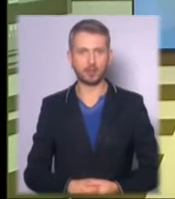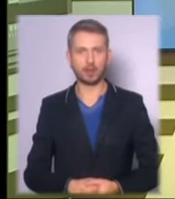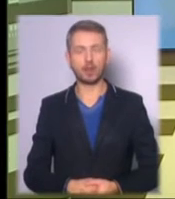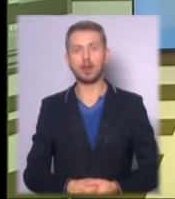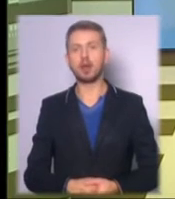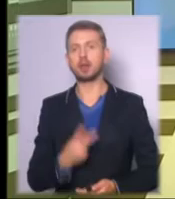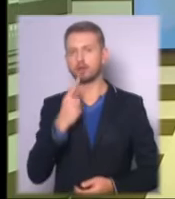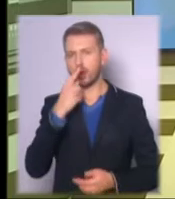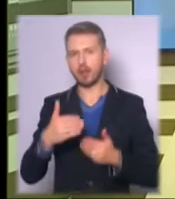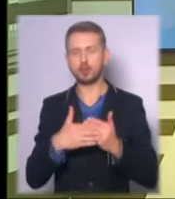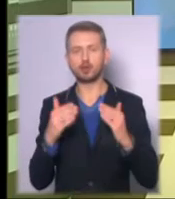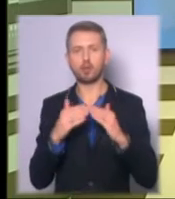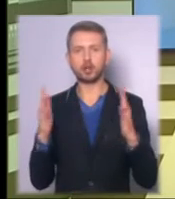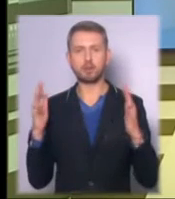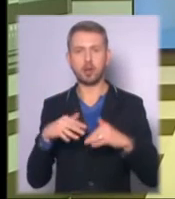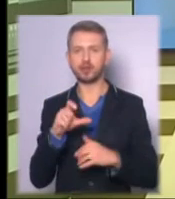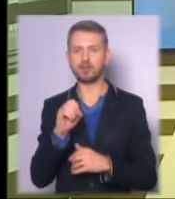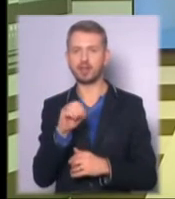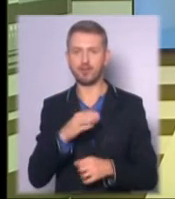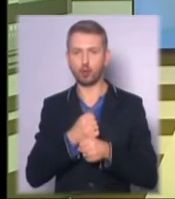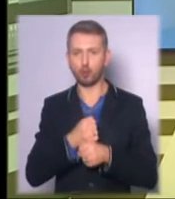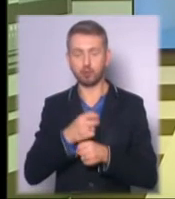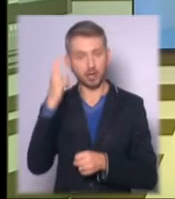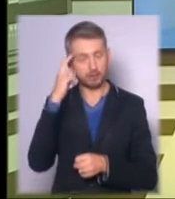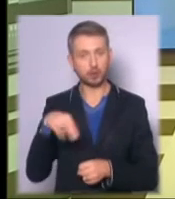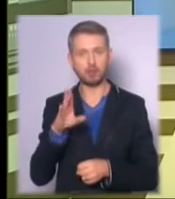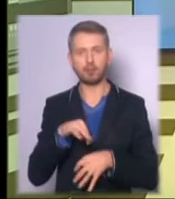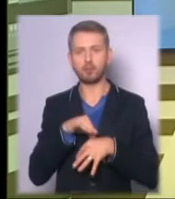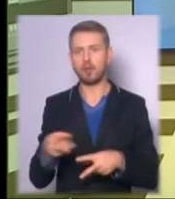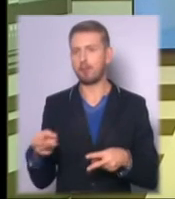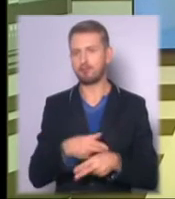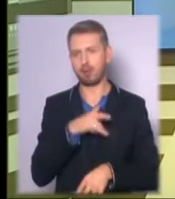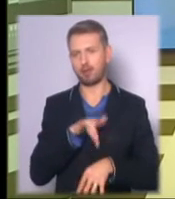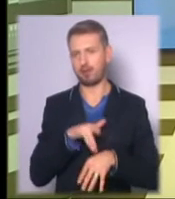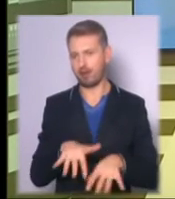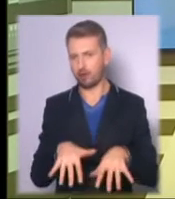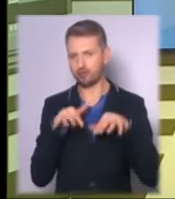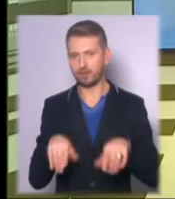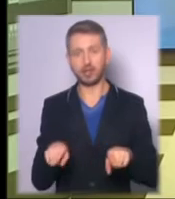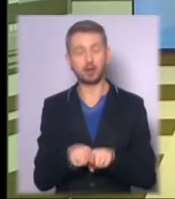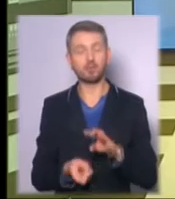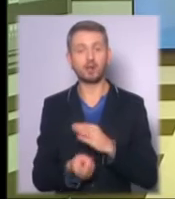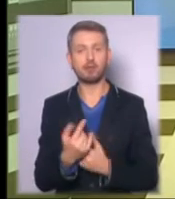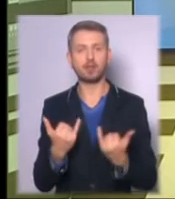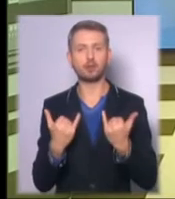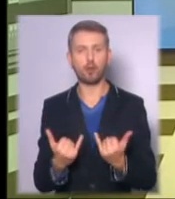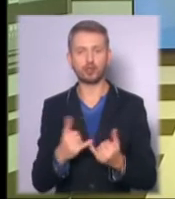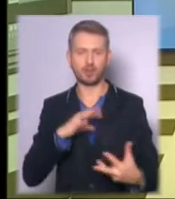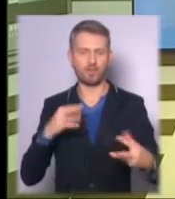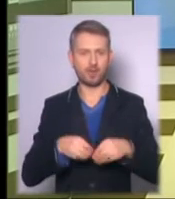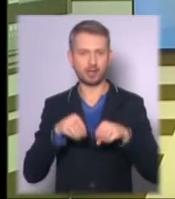Два найближчі домашні матчі в Єврокубках київське «Динамо» проведе без глядачів. Таким виявився сьогоднішній